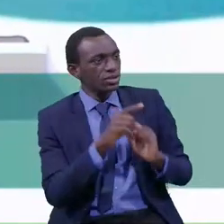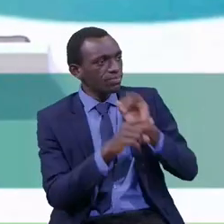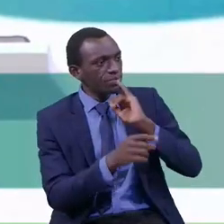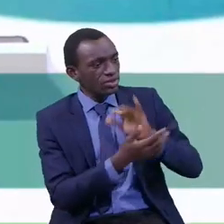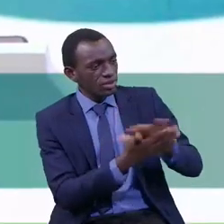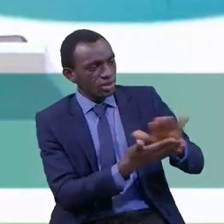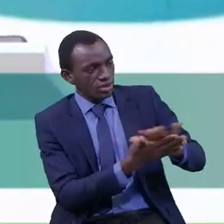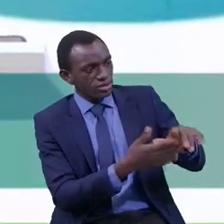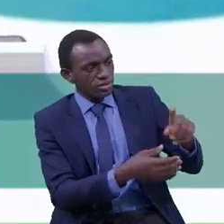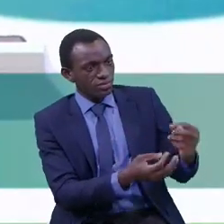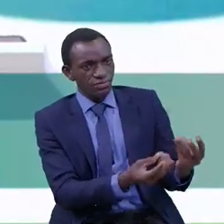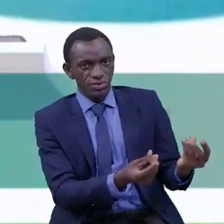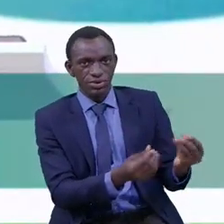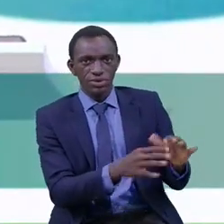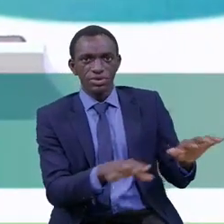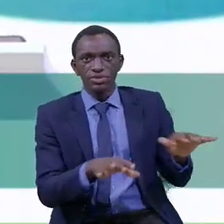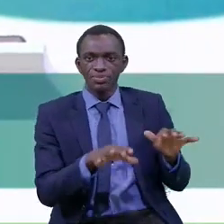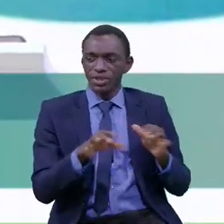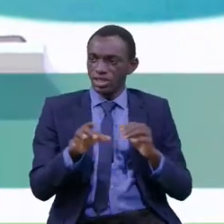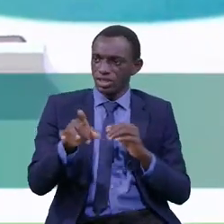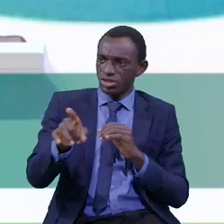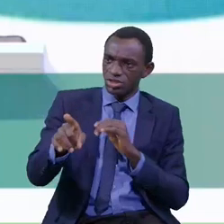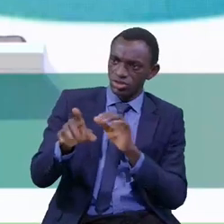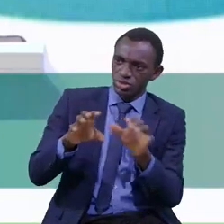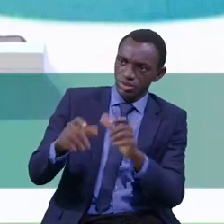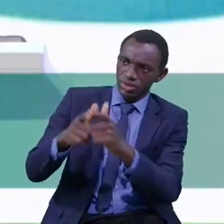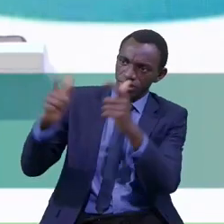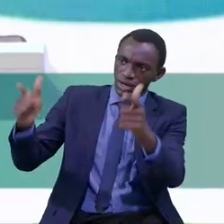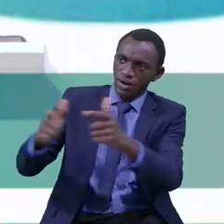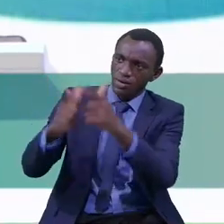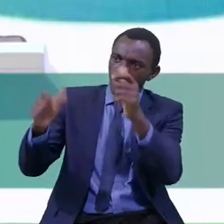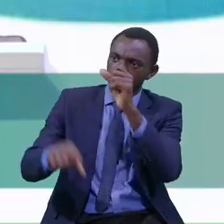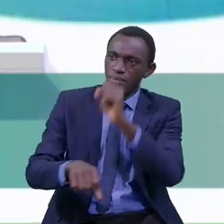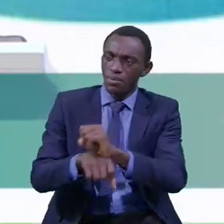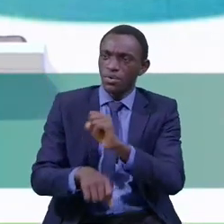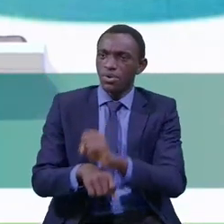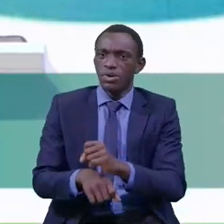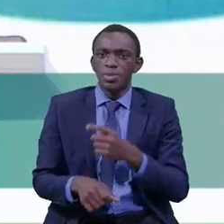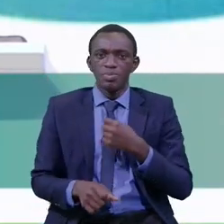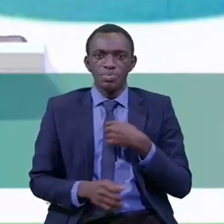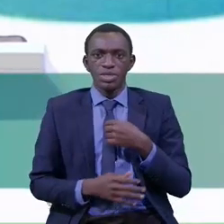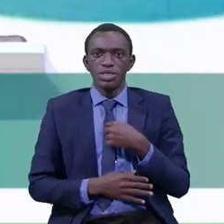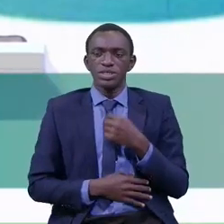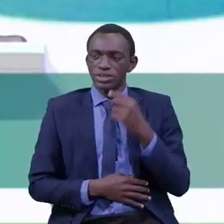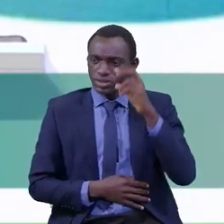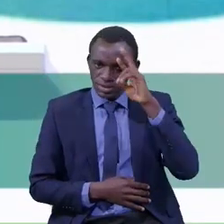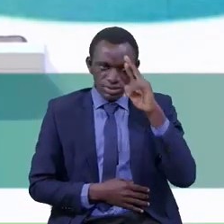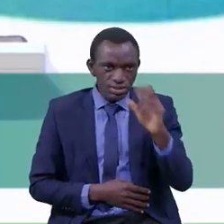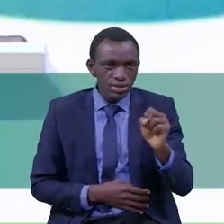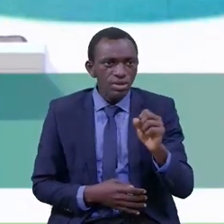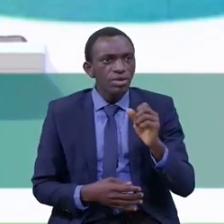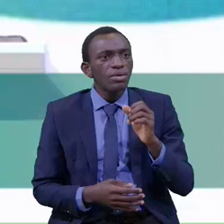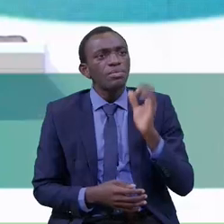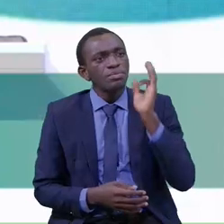il fait de grandes choses. Mais vous dites, monsieur, est-ce que je peux vous poser une